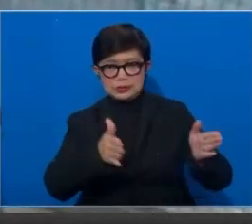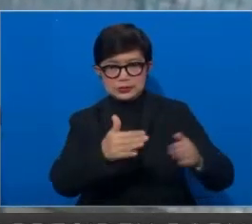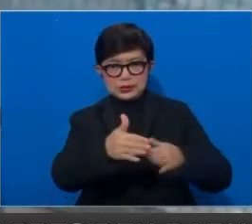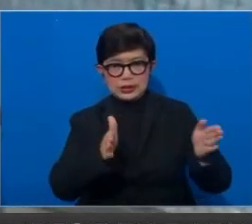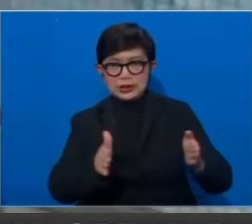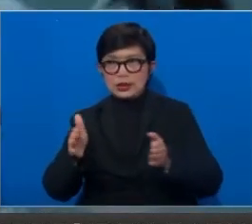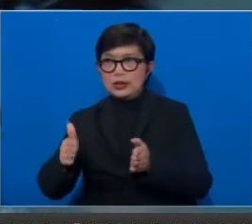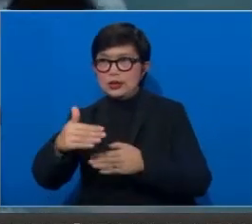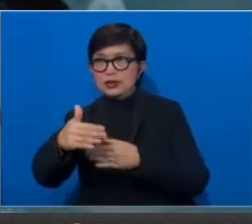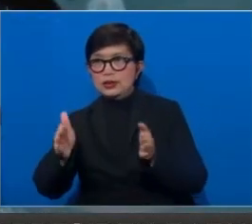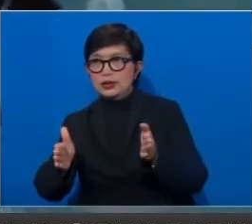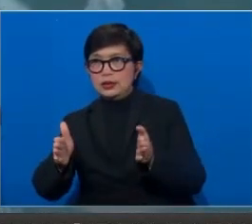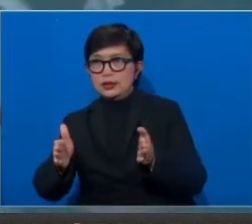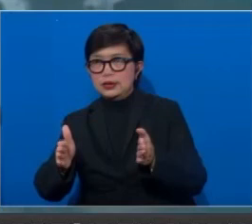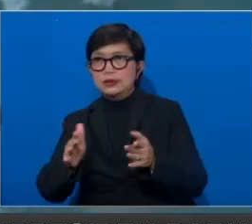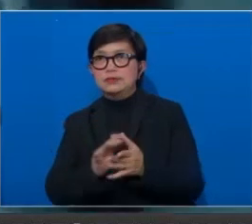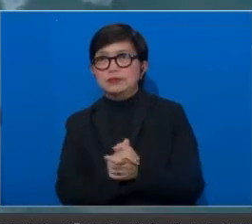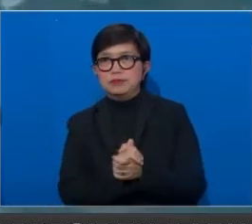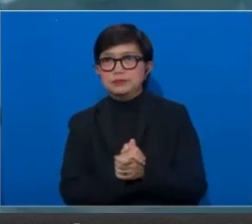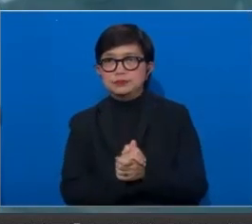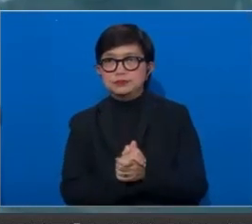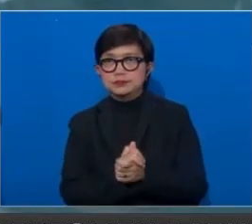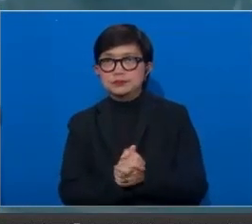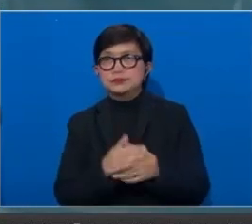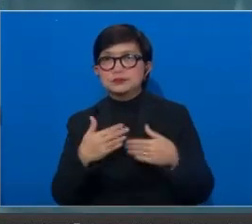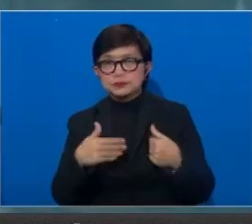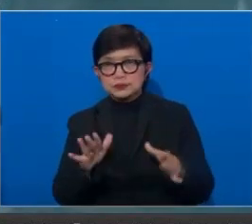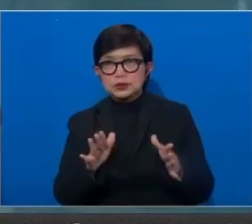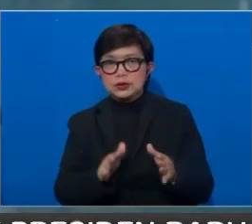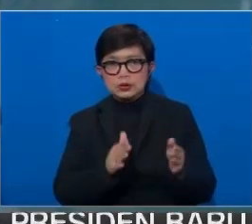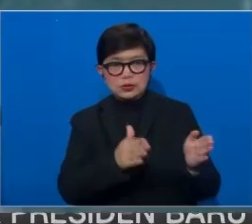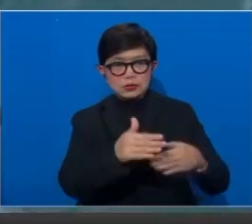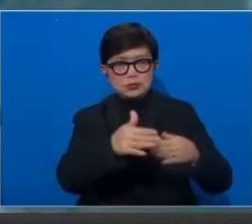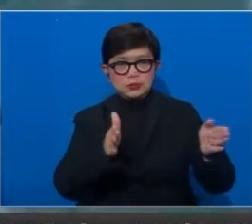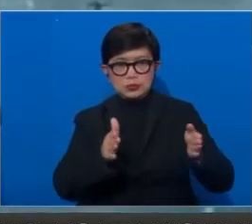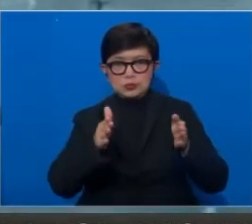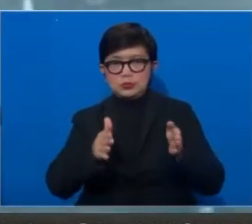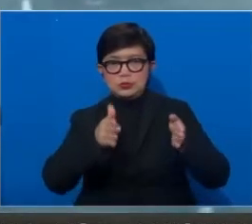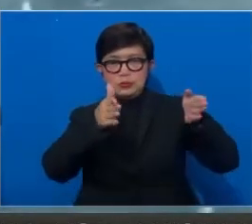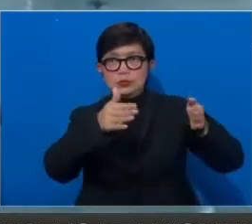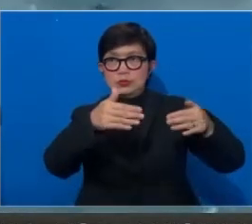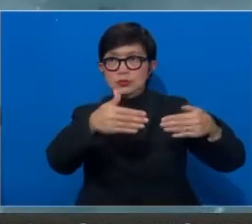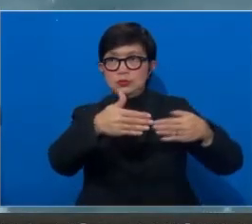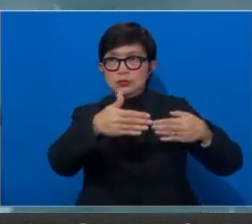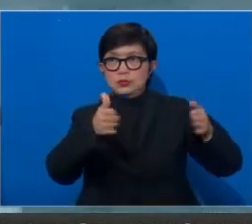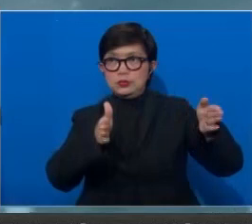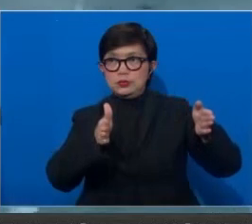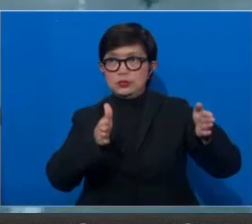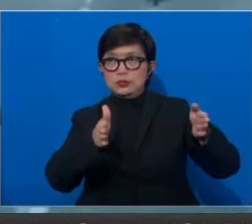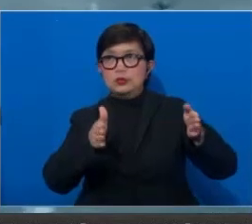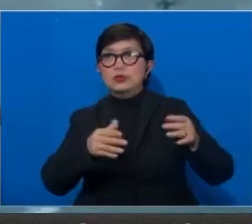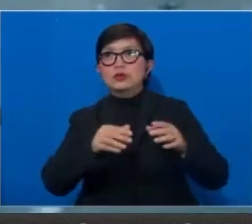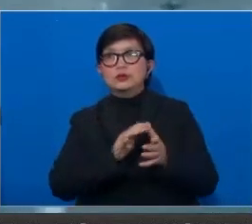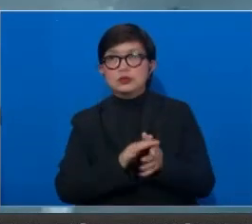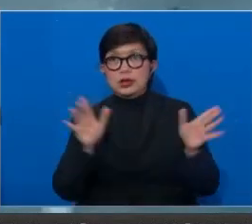dimilikinya. Cara membudidayakan pun cukup sederhana. Setiap kandang ditempati sepasang indukan jantan betina. Selanjutnya setiap pagi